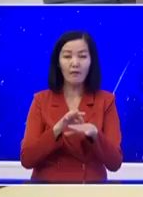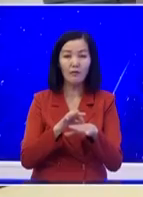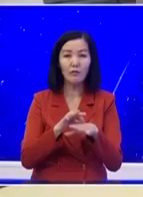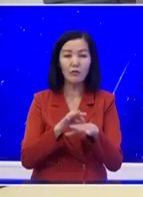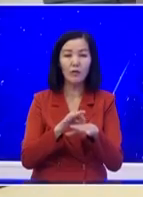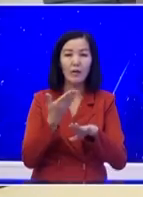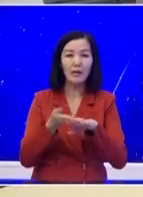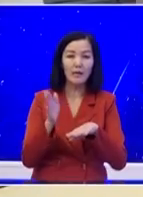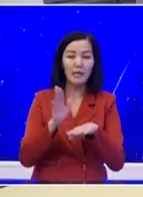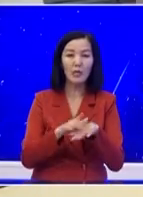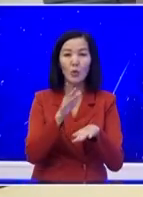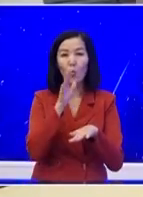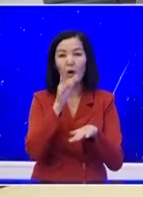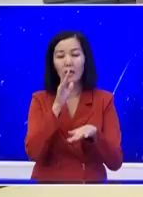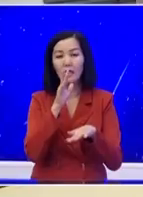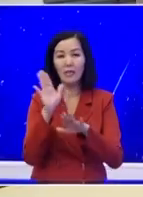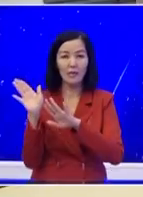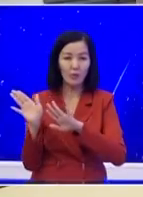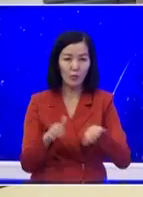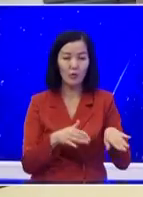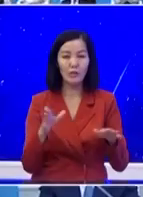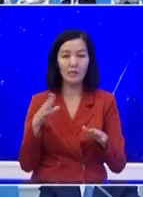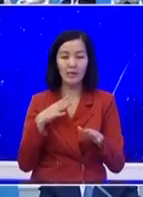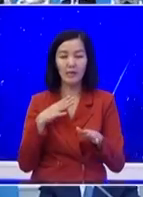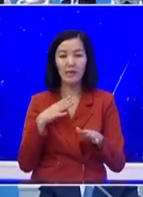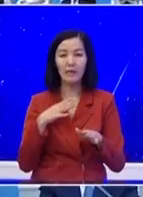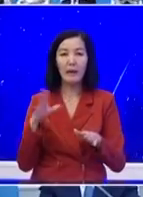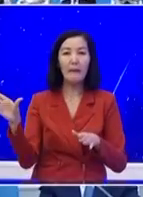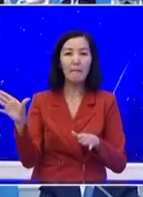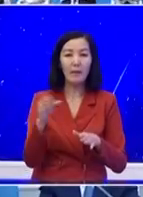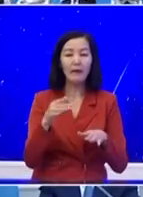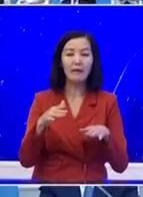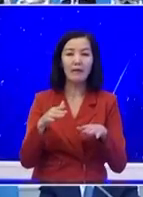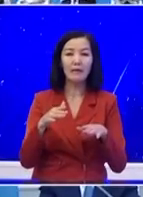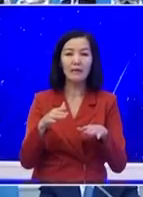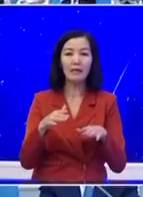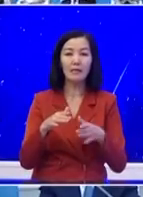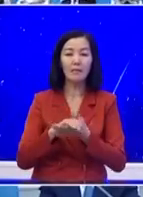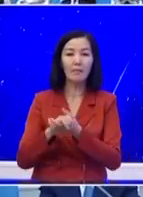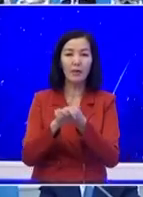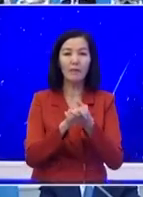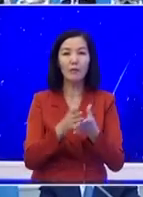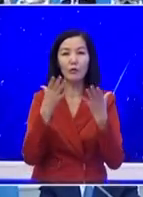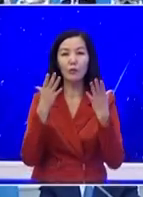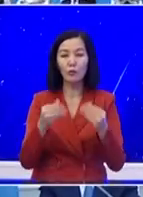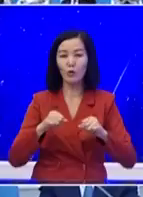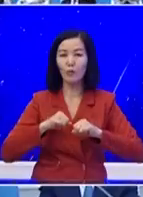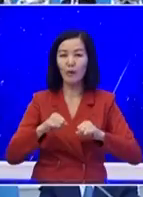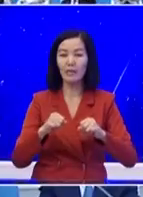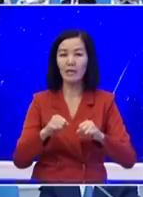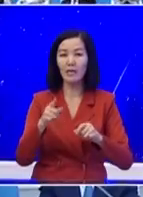күрделі кезеңдерін еңсеріп келеміз. Баршаңызды бейбіт күннің батырлары деуге